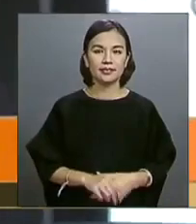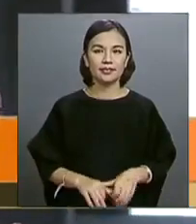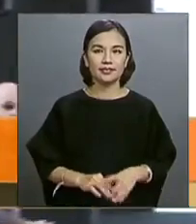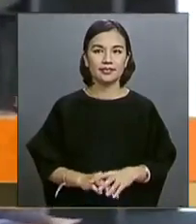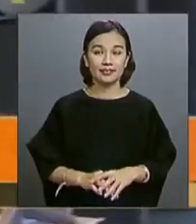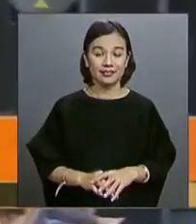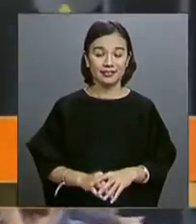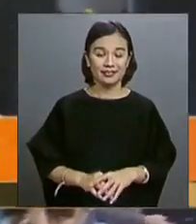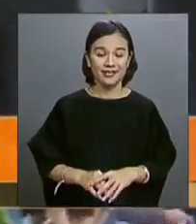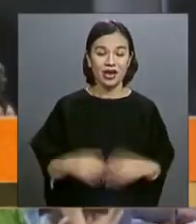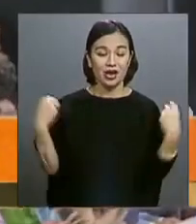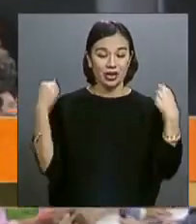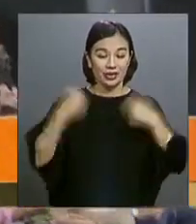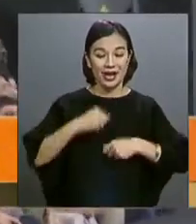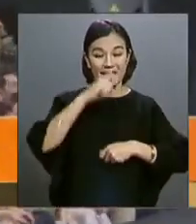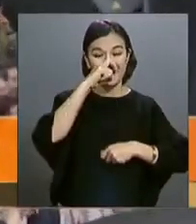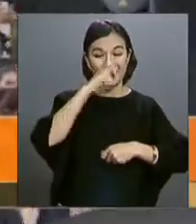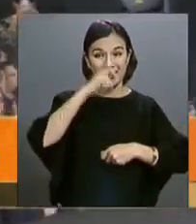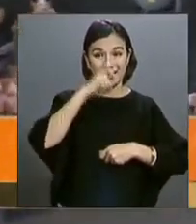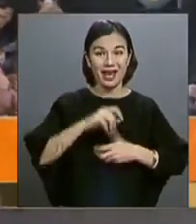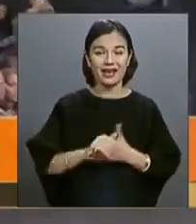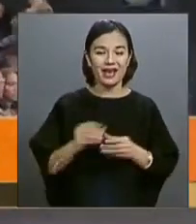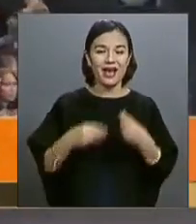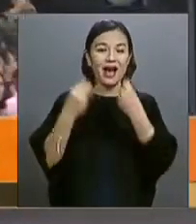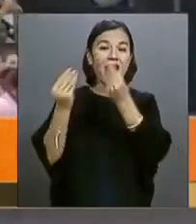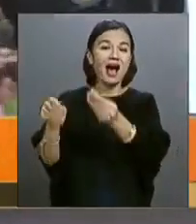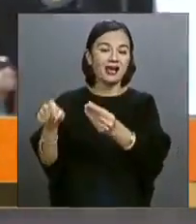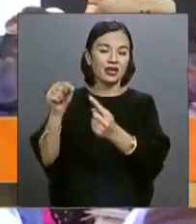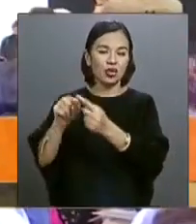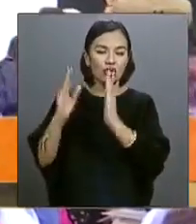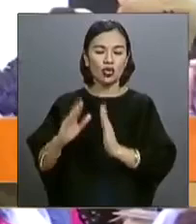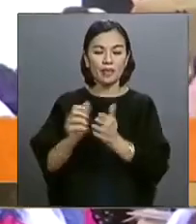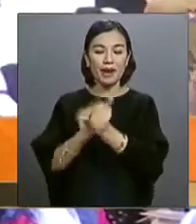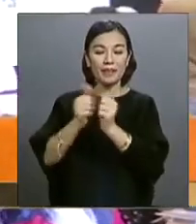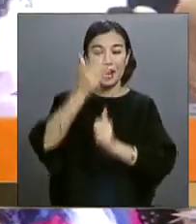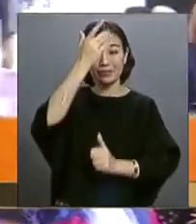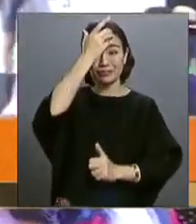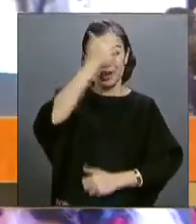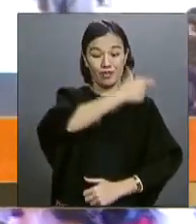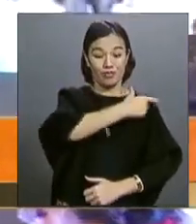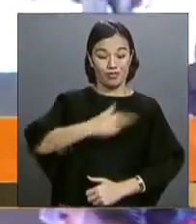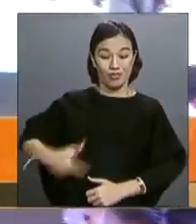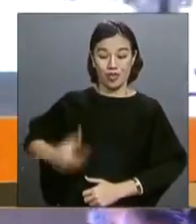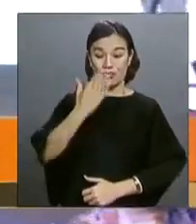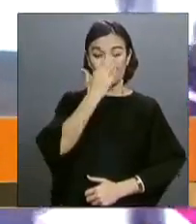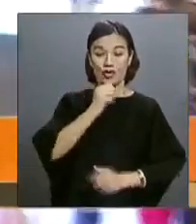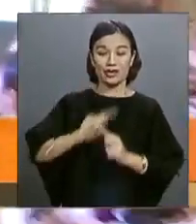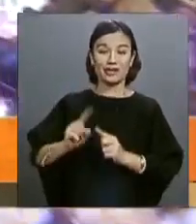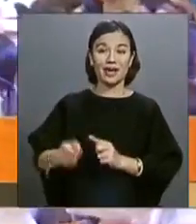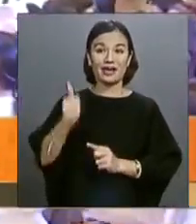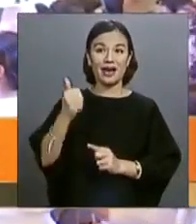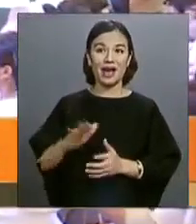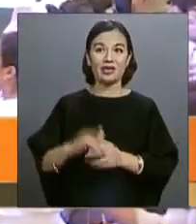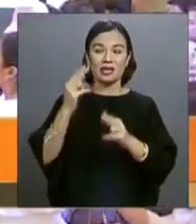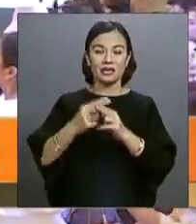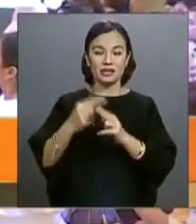สร้างสรรค์ชุดไทยสุดอลังการให้กับผู้เข้าประกวด Miss Universe ไปแล้วจังหวะดีแบบนี้ดีไซเนอร์ฝีมือดีเอกทองประเสริฐจึงหัน